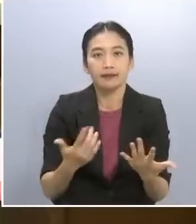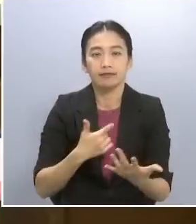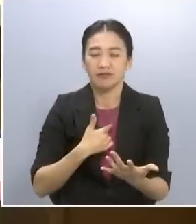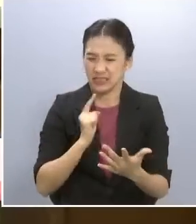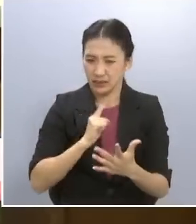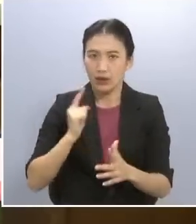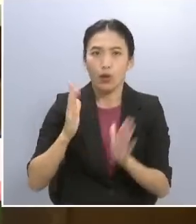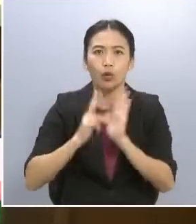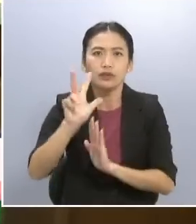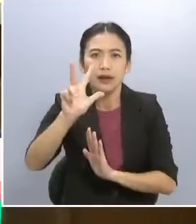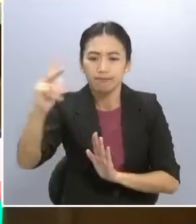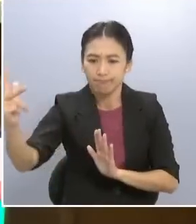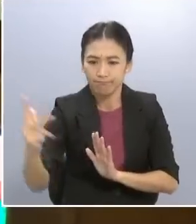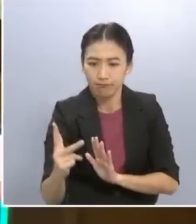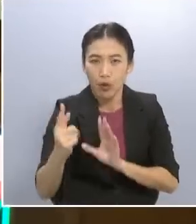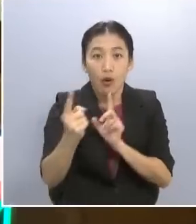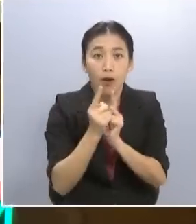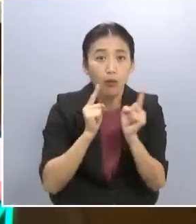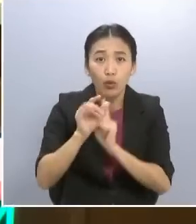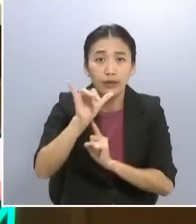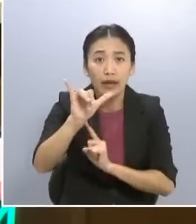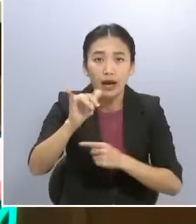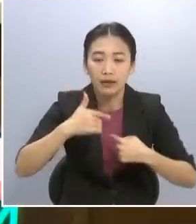หน้าที่เนี่ยเดินทางกลับทันทีแล้วครับคุณผู้ชมครับ